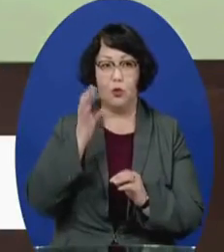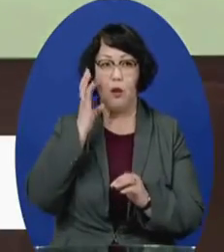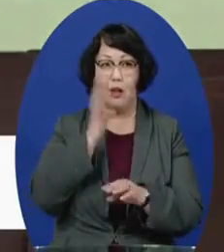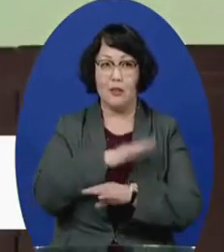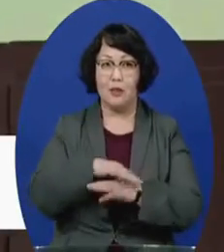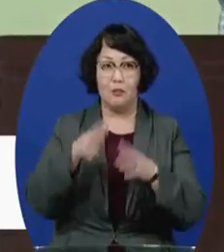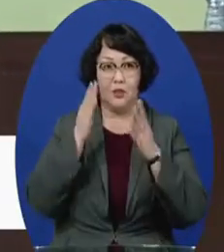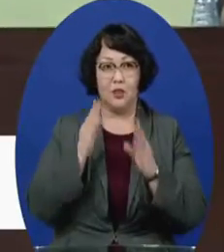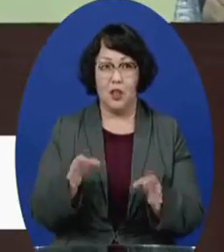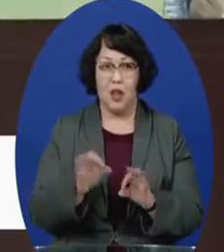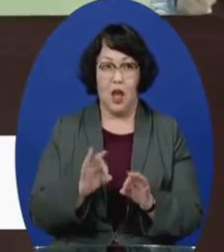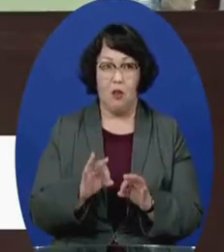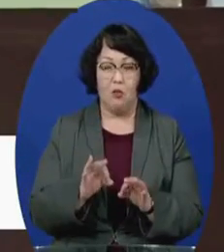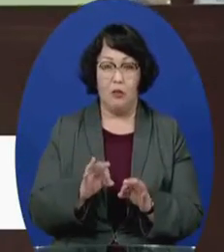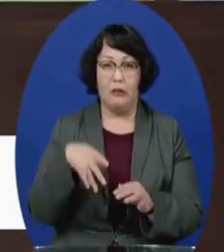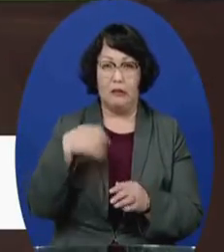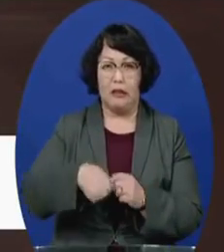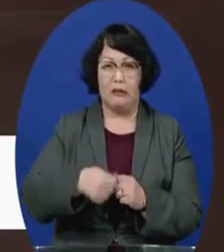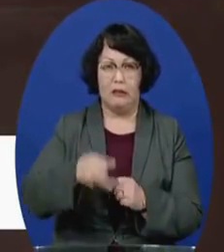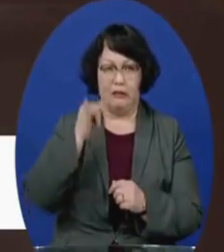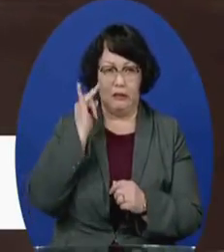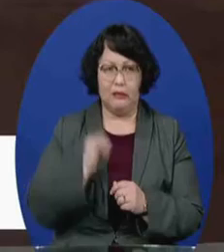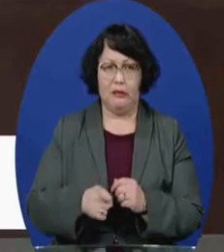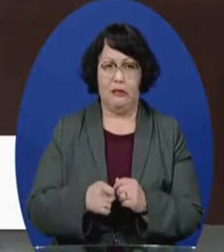шийдэхгүйгээс халаад энэ нь өөрөө бүр илүү зардалтай болчихдог.